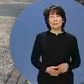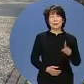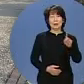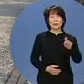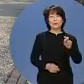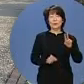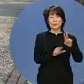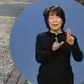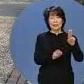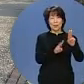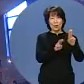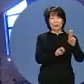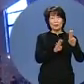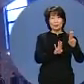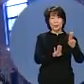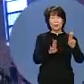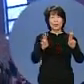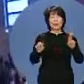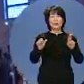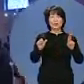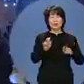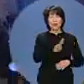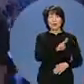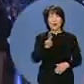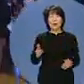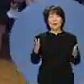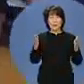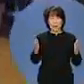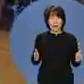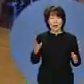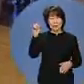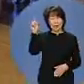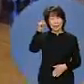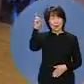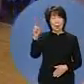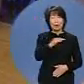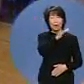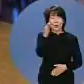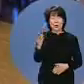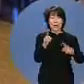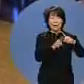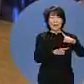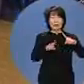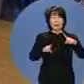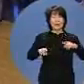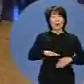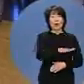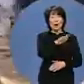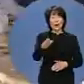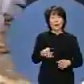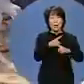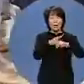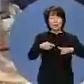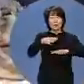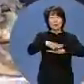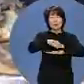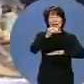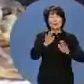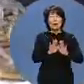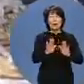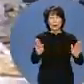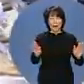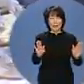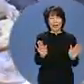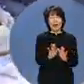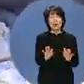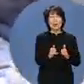12月24日25日の2日間生駒山麓公園でクリスマスキャンプが行われ、